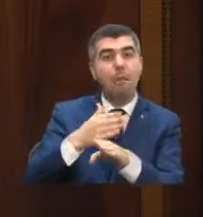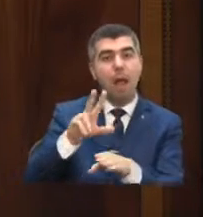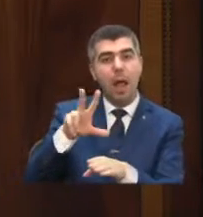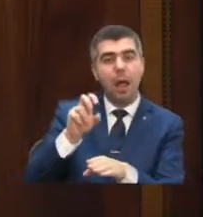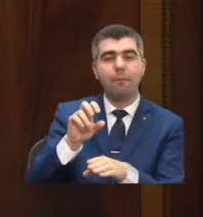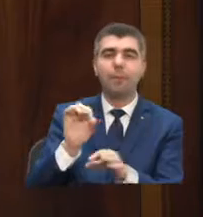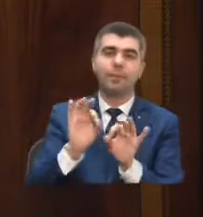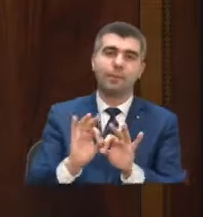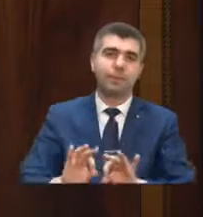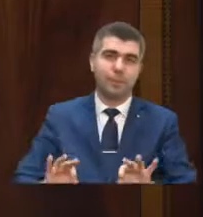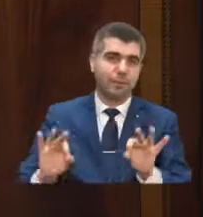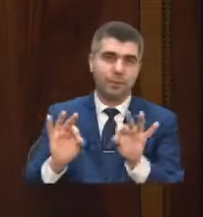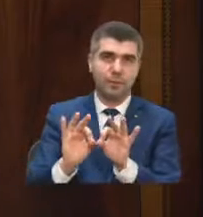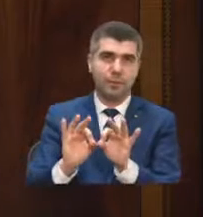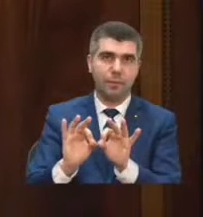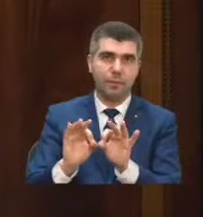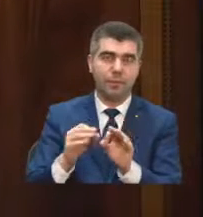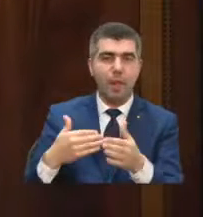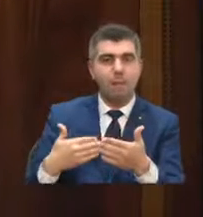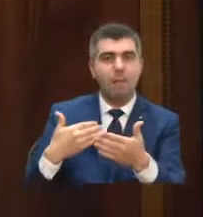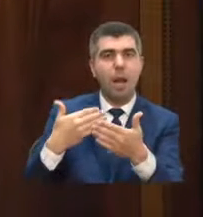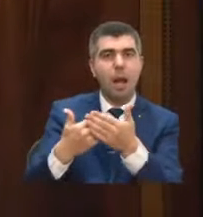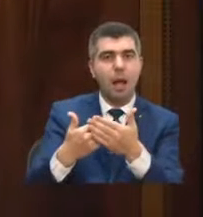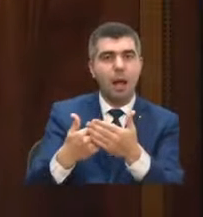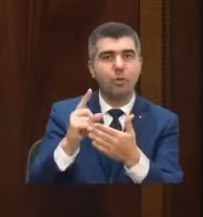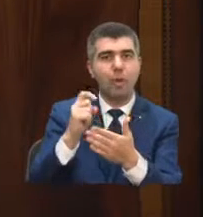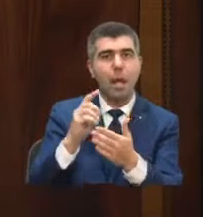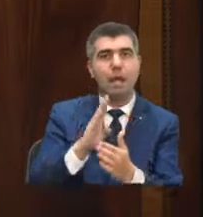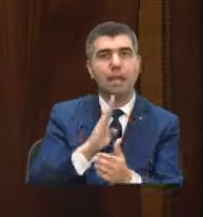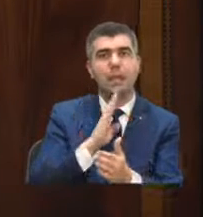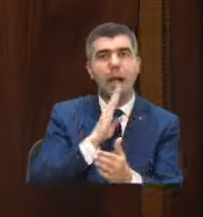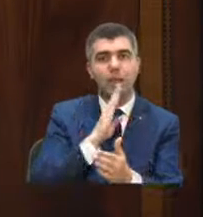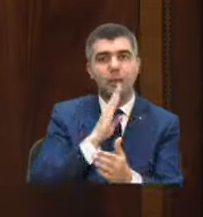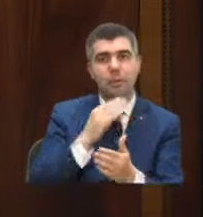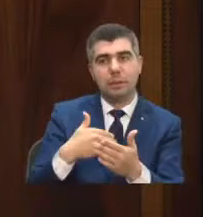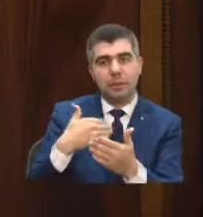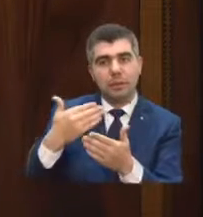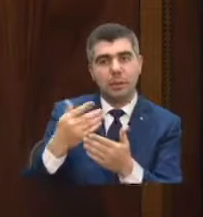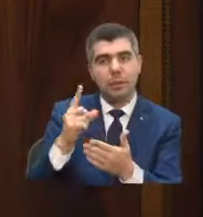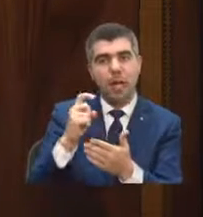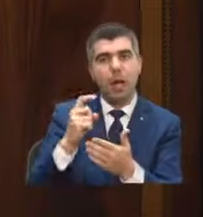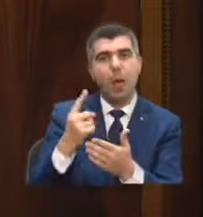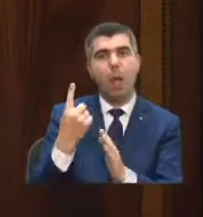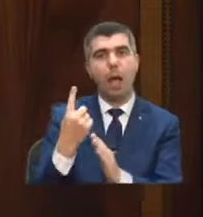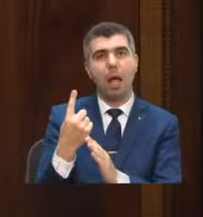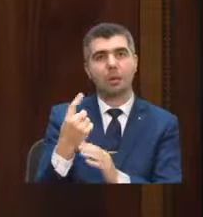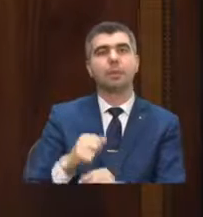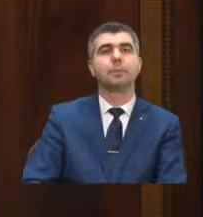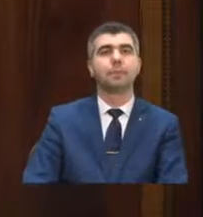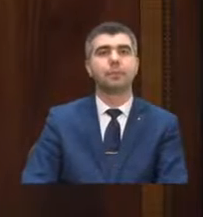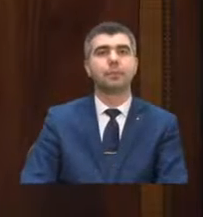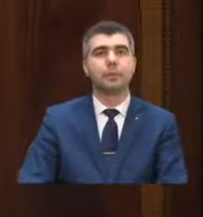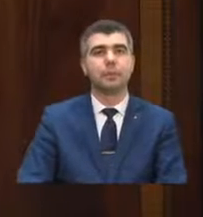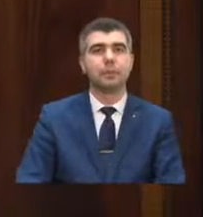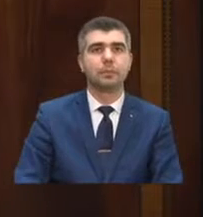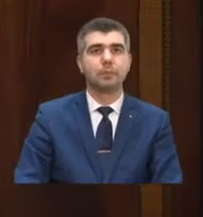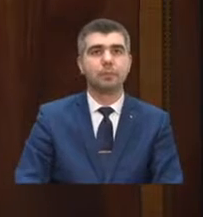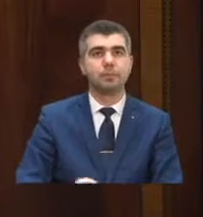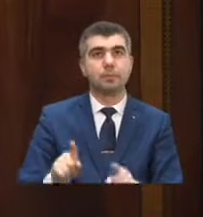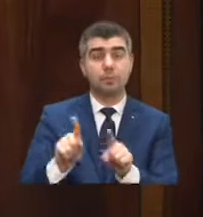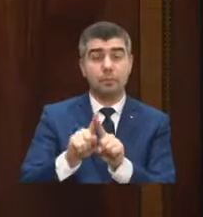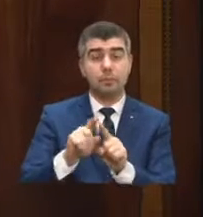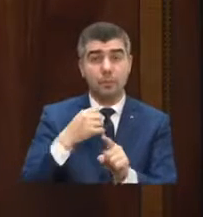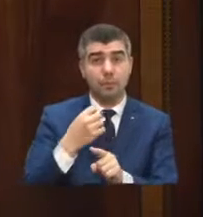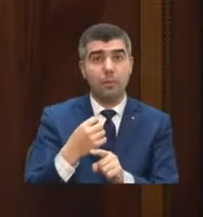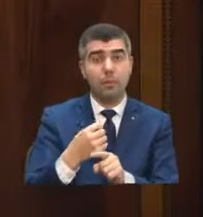سريع، كندوزوا لها في اخر دجنبر. هذه المره تعطلات بواحد الاسبوعين حتى الاسبوع الثاني ديال يناير. الرصد كذلك